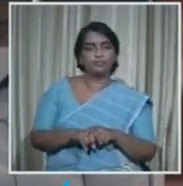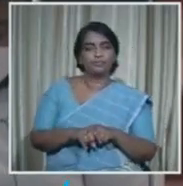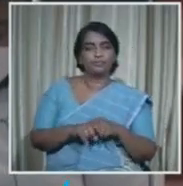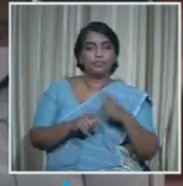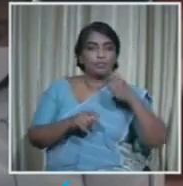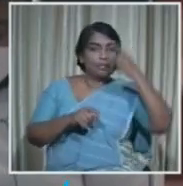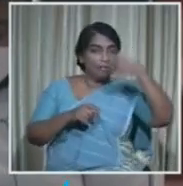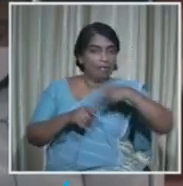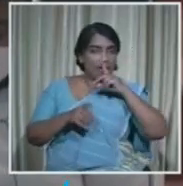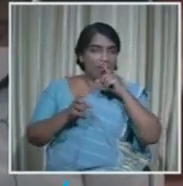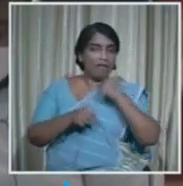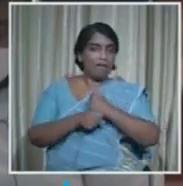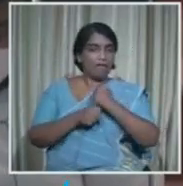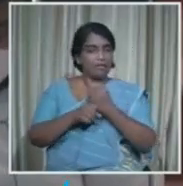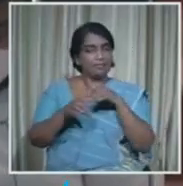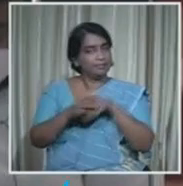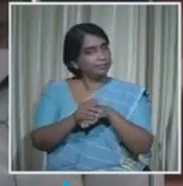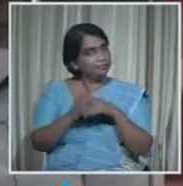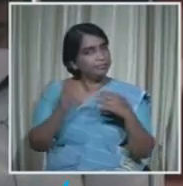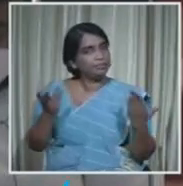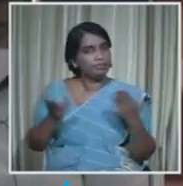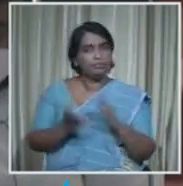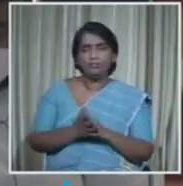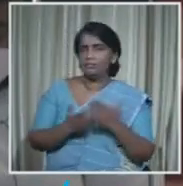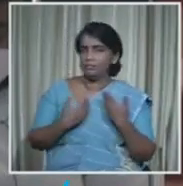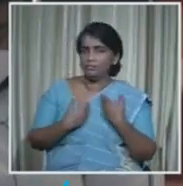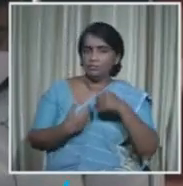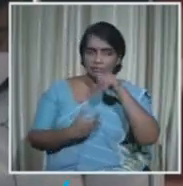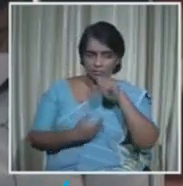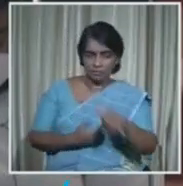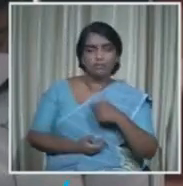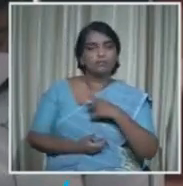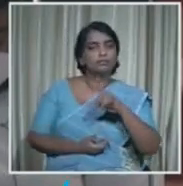antarwara anduwak giyat mam pahadiliwama kiyenne